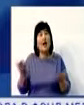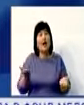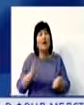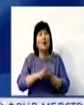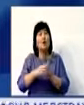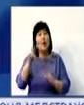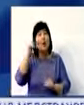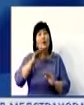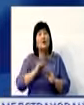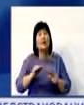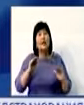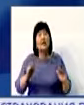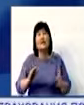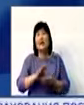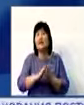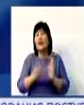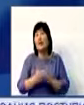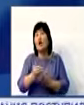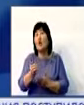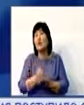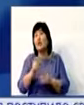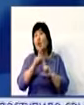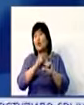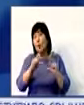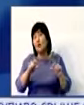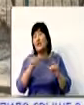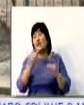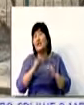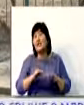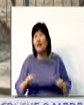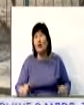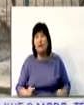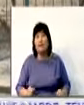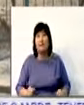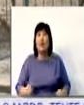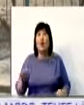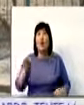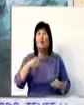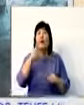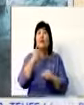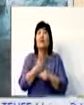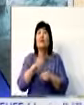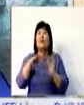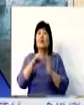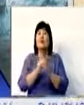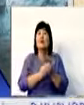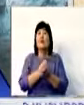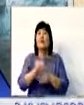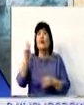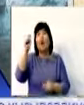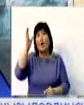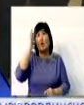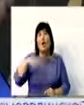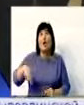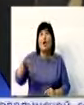условиях учатся дети, состояние и базу школ и детсадов. Область в числе лидеров по вложению в сферу образования. В